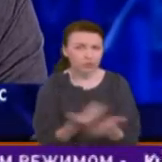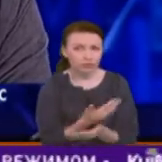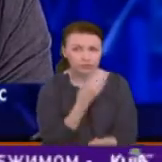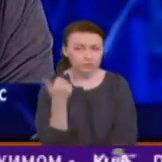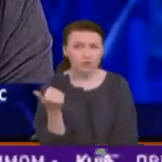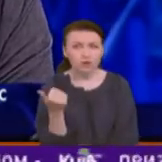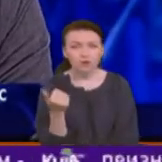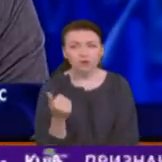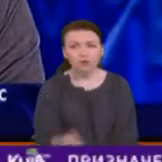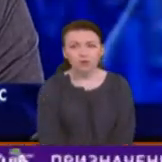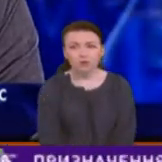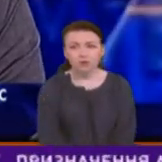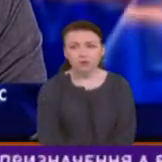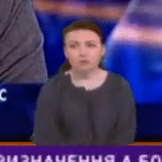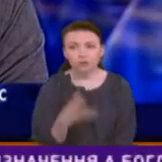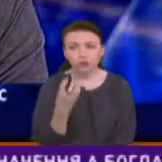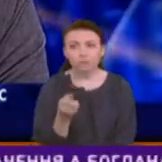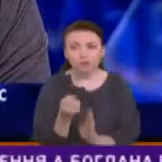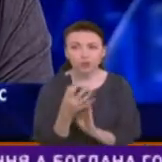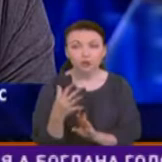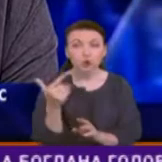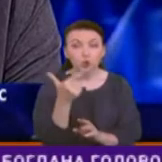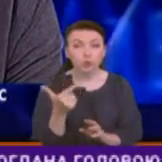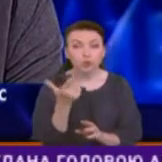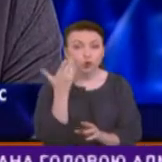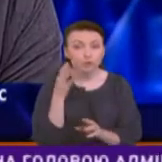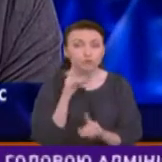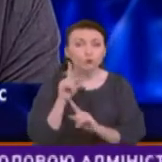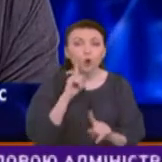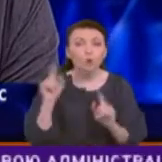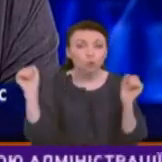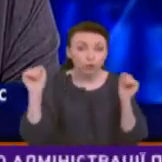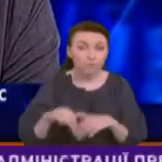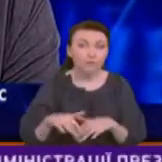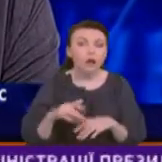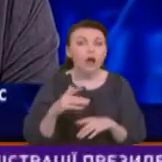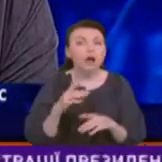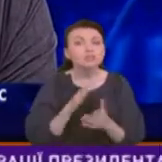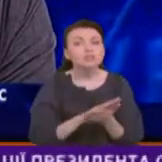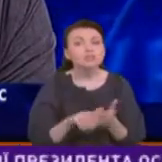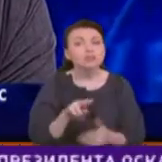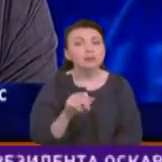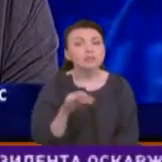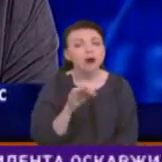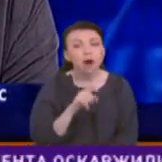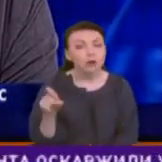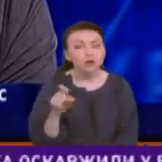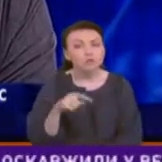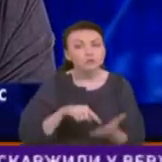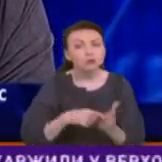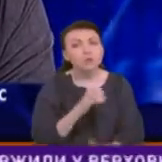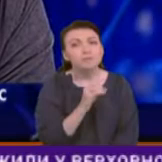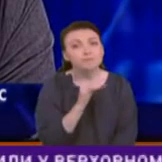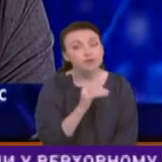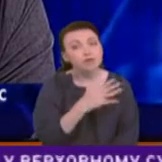з'явилася перед Синодом, очевидно, що ще 15 грудня, коли йшов цей собор, і коли саме Святіший Патріарх наполягав на тому, щоб Епіфаній